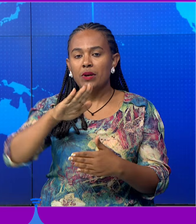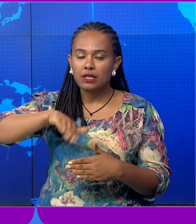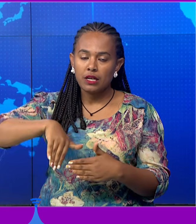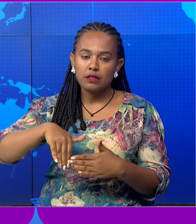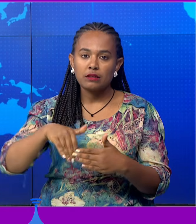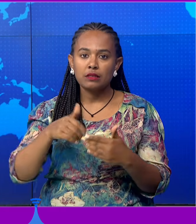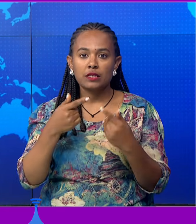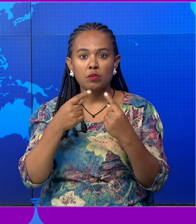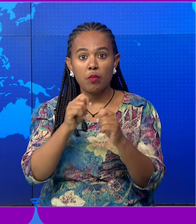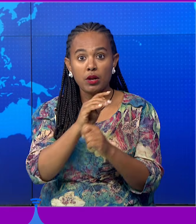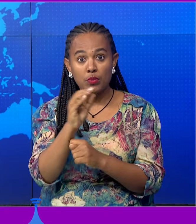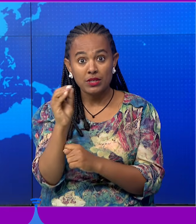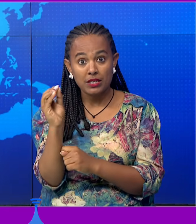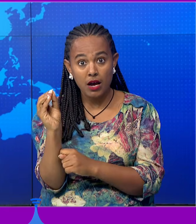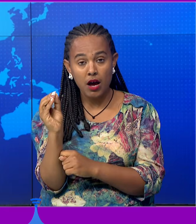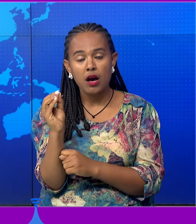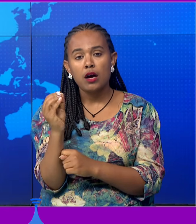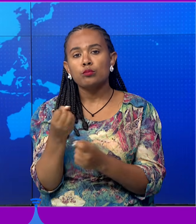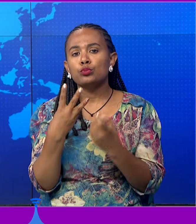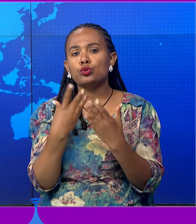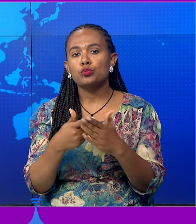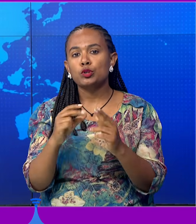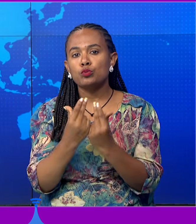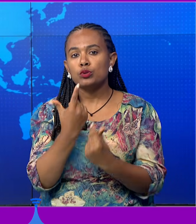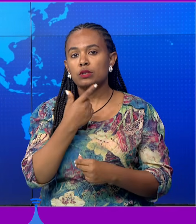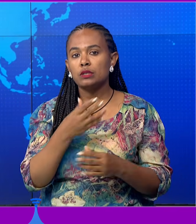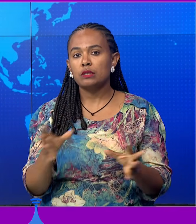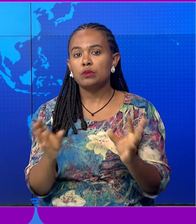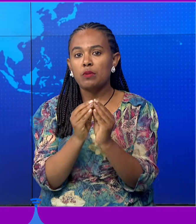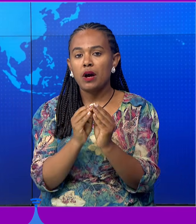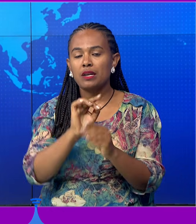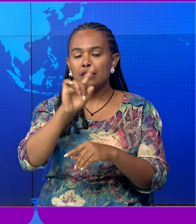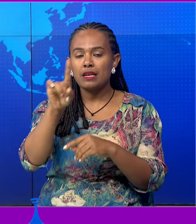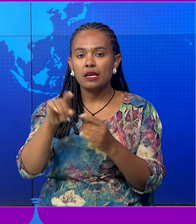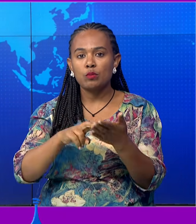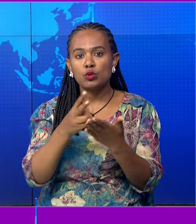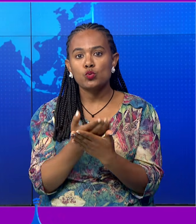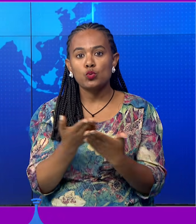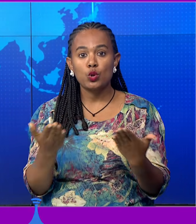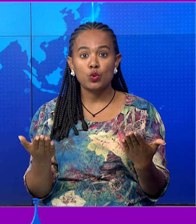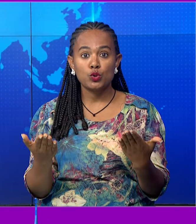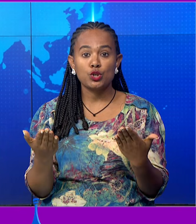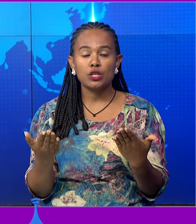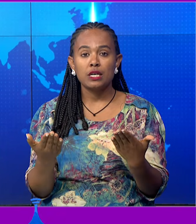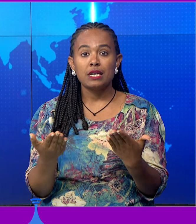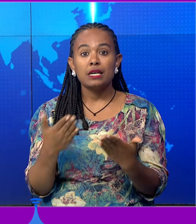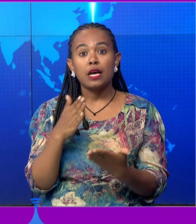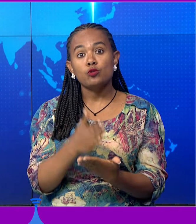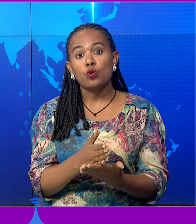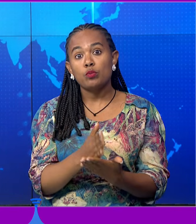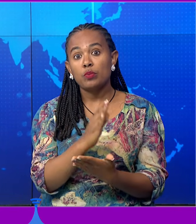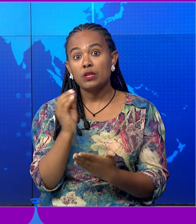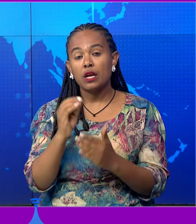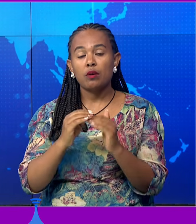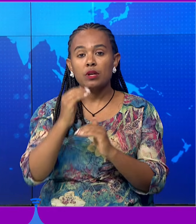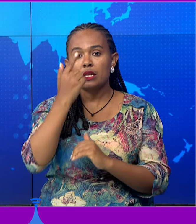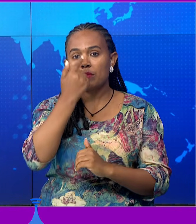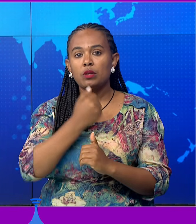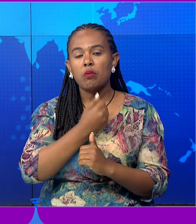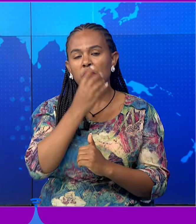የተስማማንበትና ብዙዎች በዚህ ቡድን ስብሰባ ላይ እንደ ጥያቄ የሚነሱ ጉዳዮችን ያስቀረንበትና የበለጠ